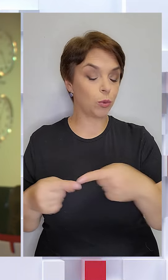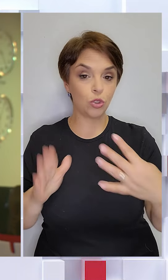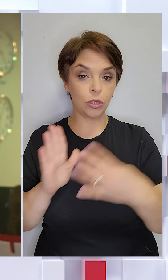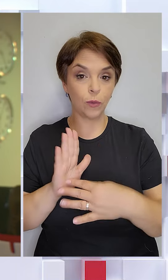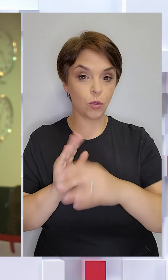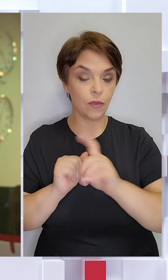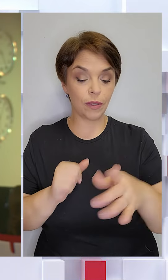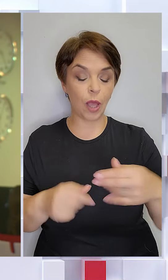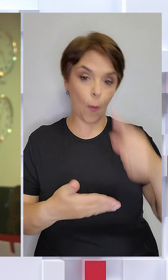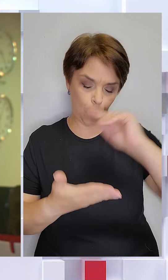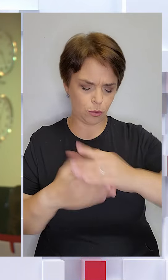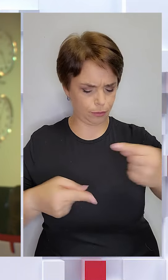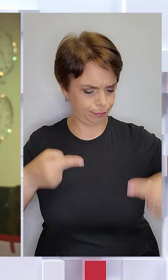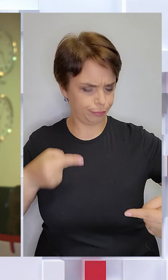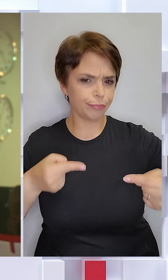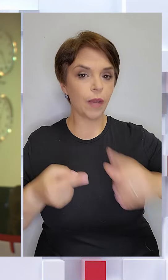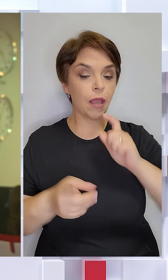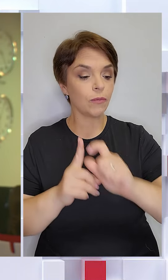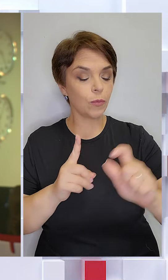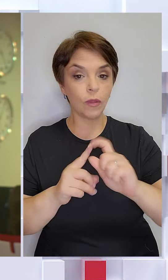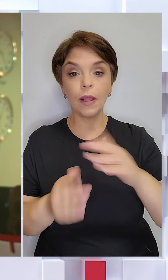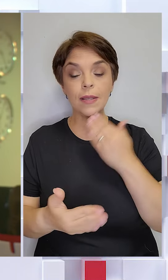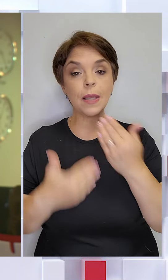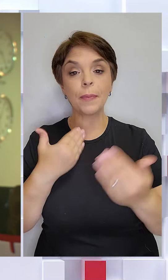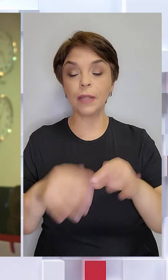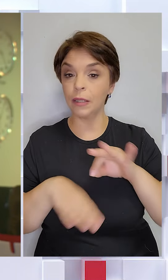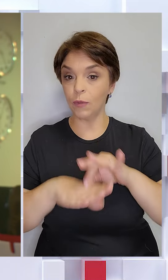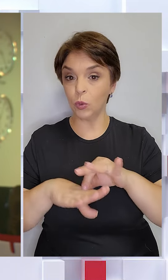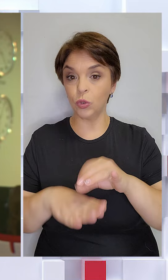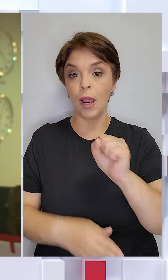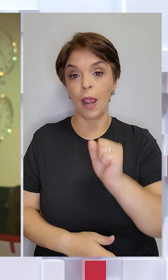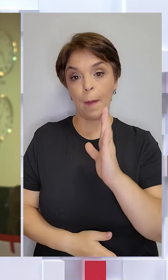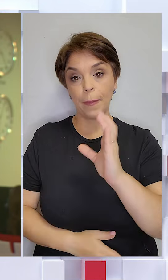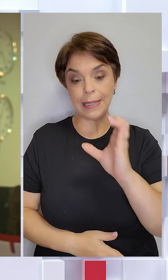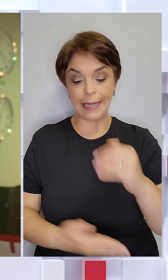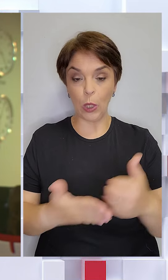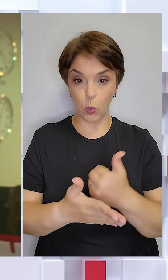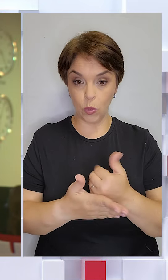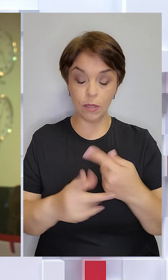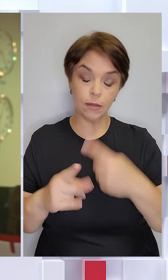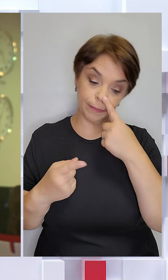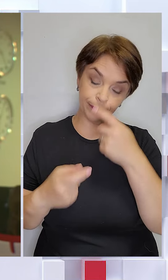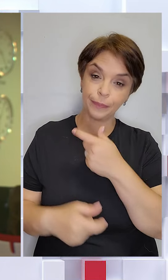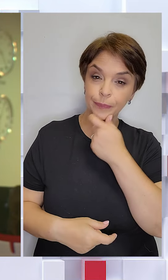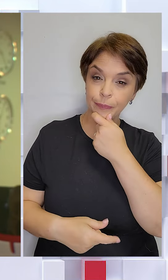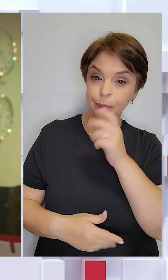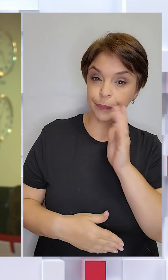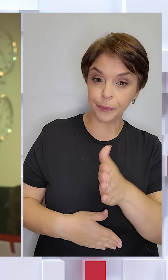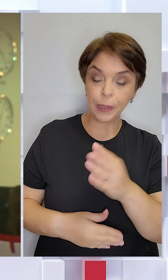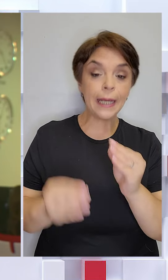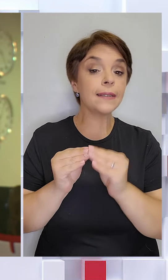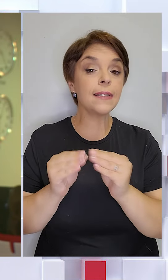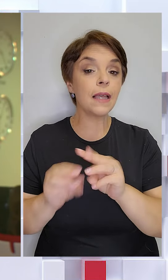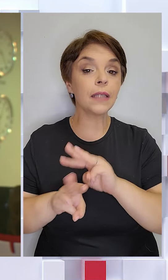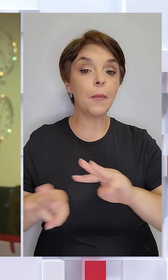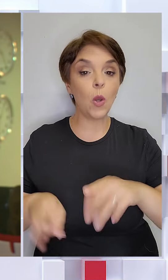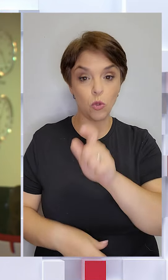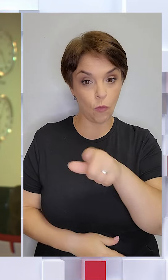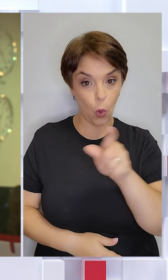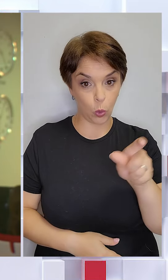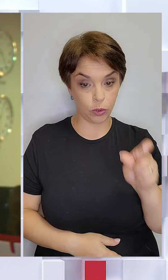хвилин політики дискутуватимуть і відповідатимуть на запитання ведучих ABC News. За цим дійством готуються спостерігати десятки